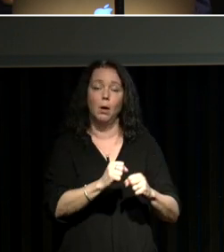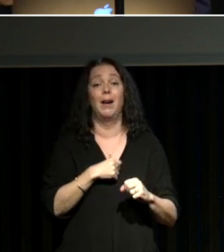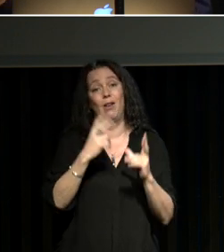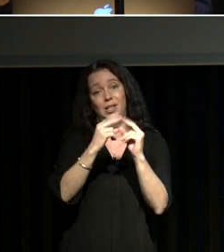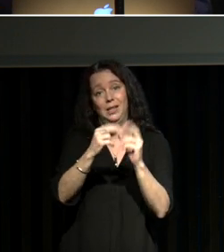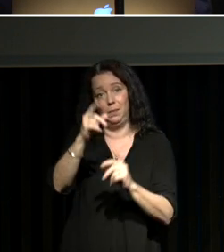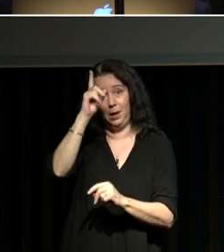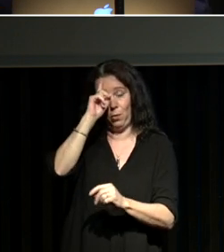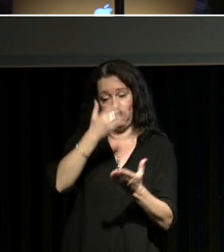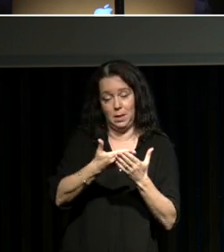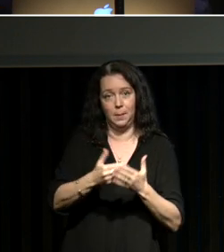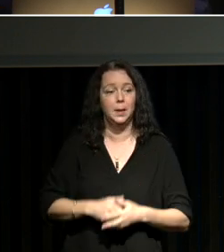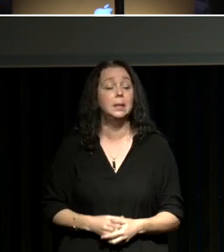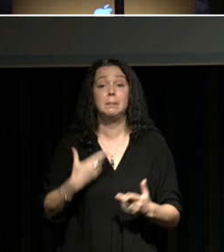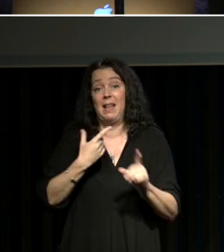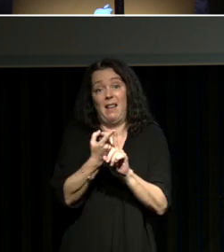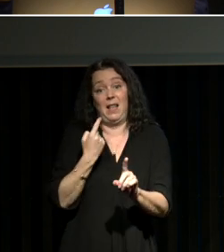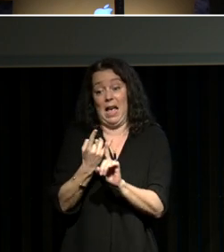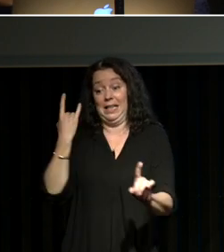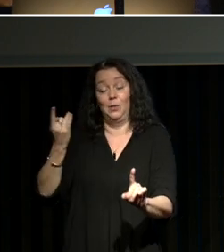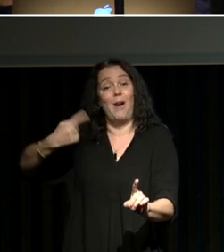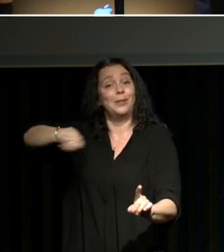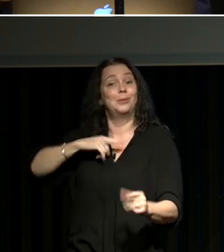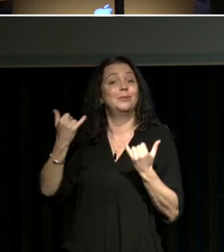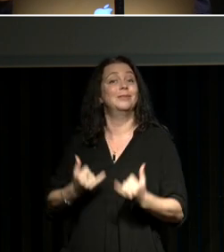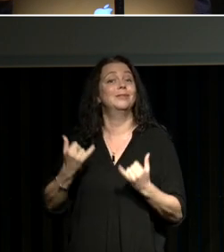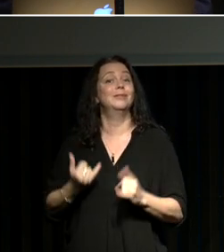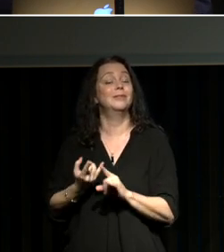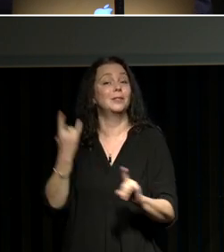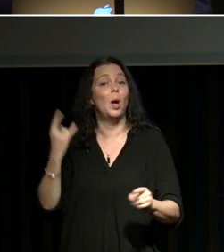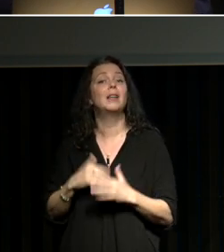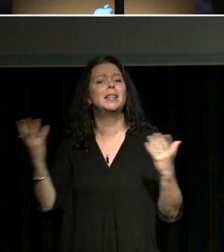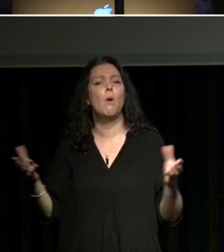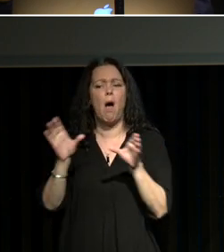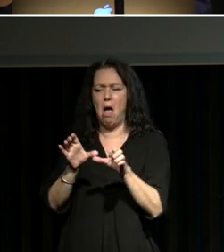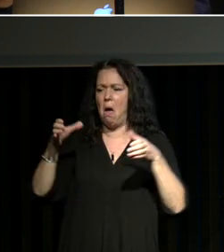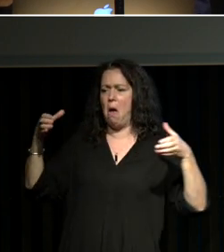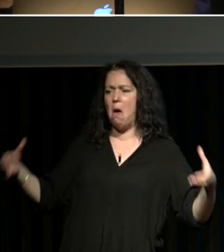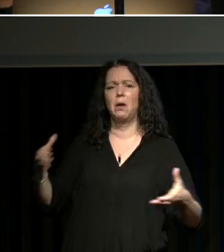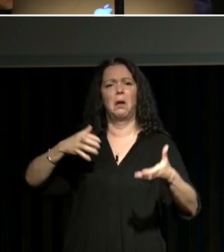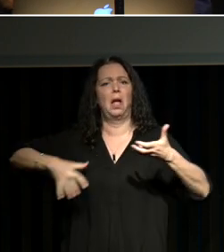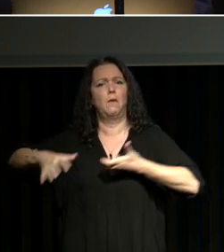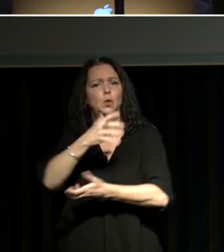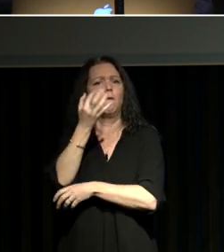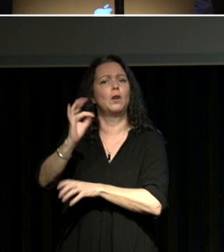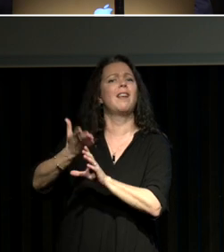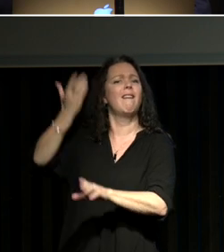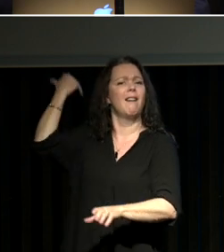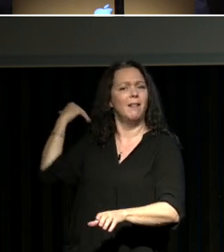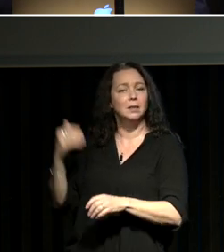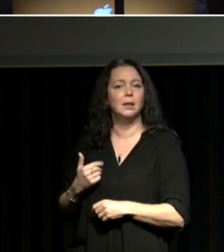toujours parce que c'est notre histoire. Notre histoire, c'est les encyclopédies, c'est la Révolution française, c'est cette